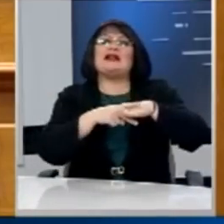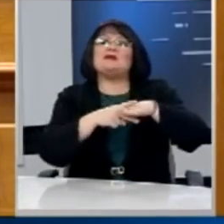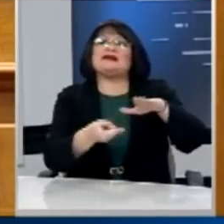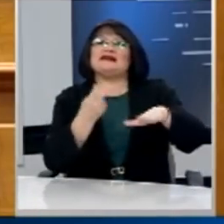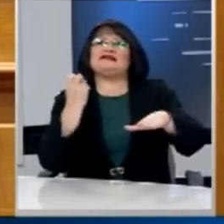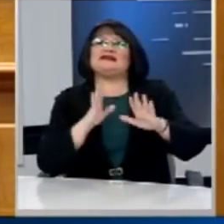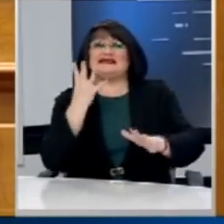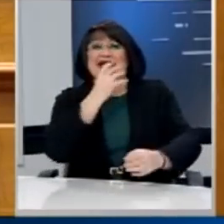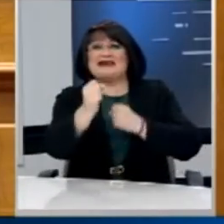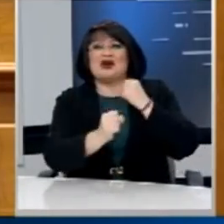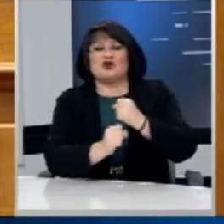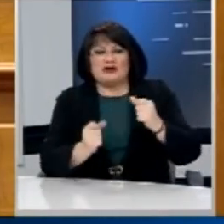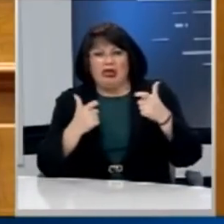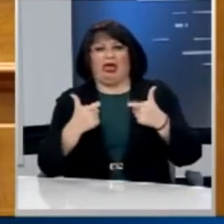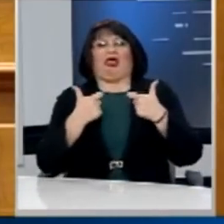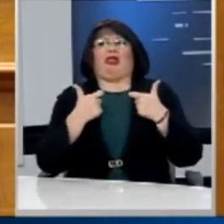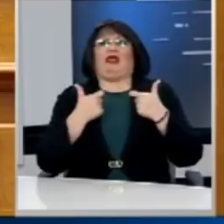Θυλάκισαν τη χώρα για 4 χρόνια.